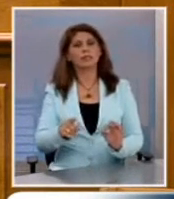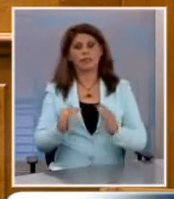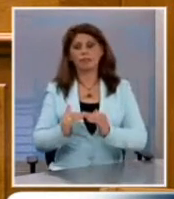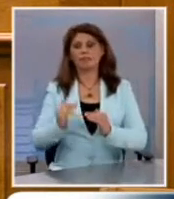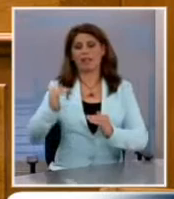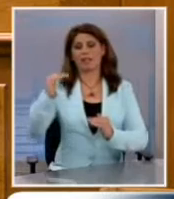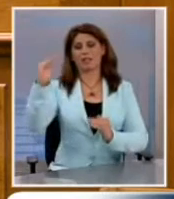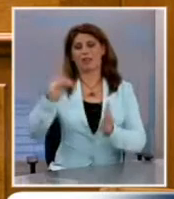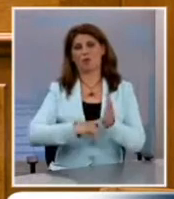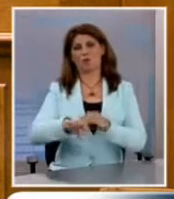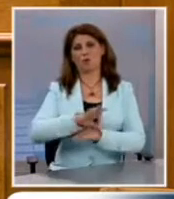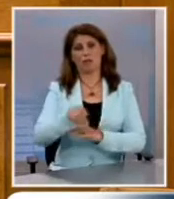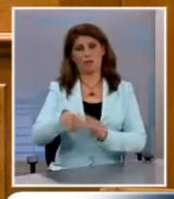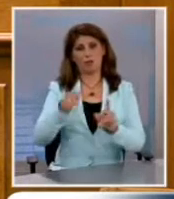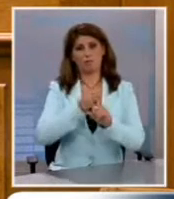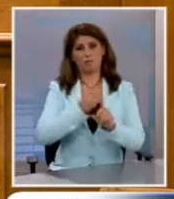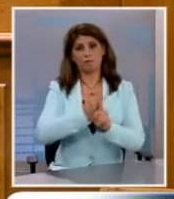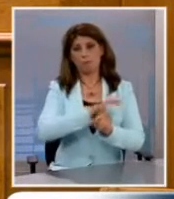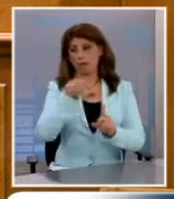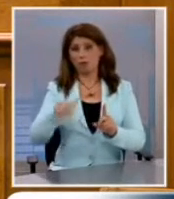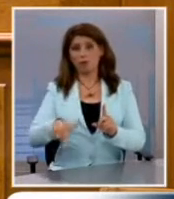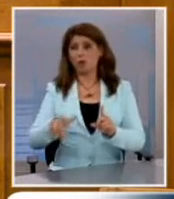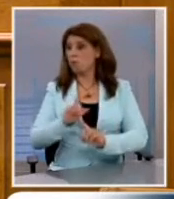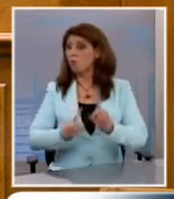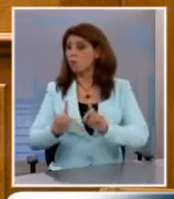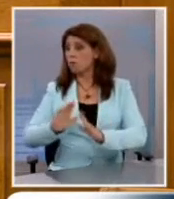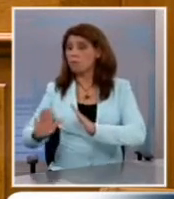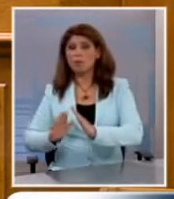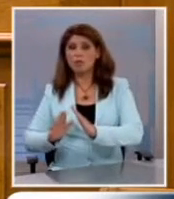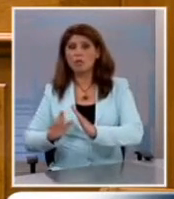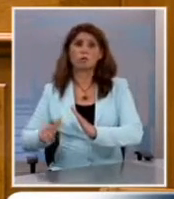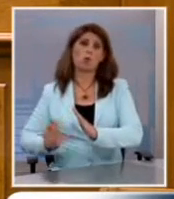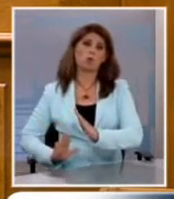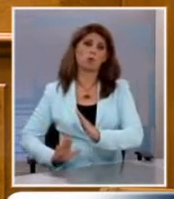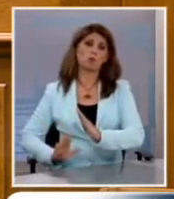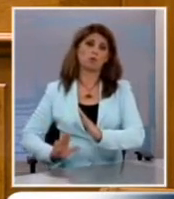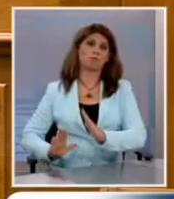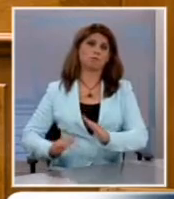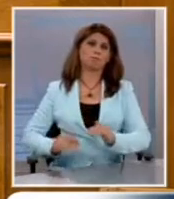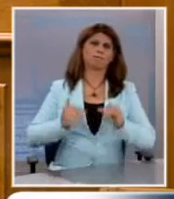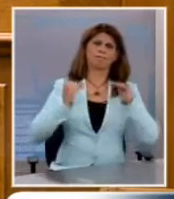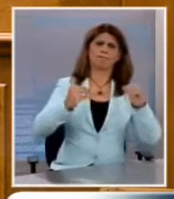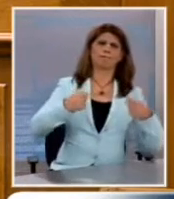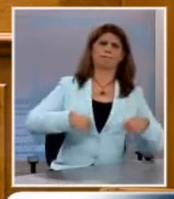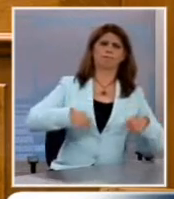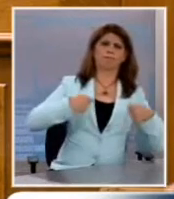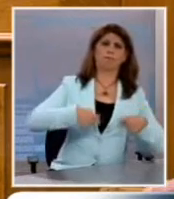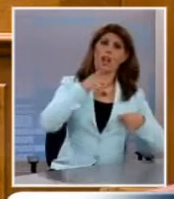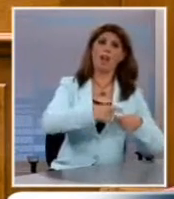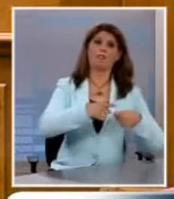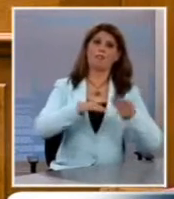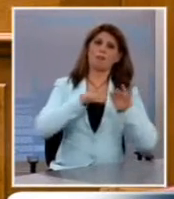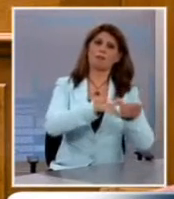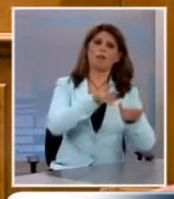νομοσχέδιο και υπερασπίζεται τους μέχρι τώρα απροστάτευτους. Τα βάζει με μια ελίτ η οποία έως σήμερα βρισκόταν